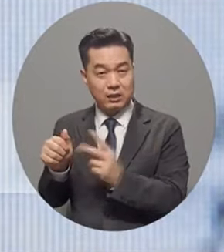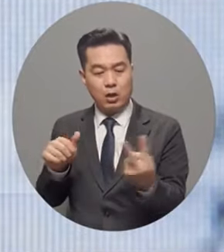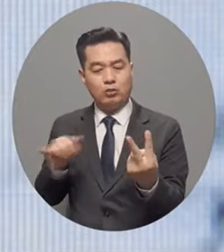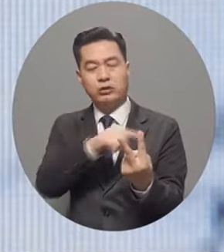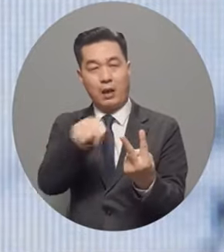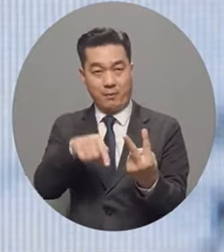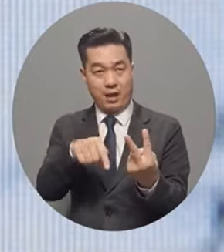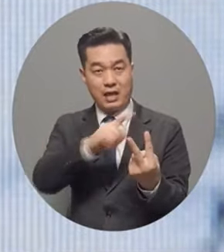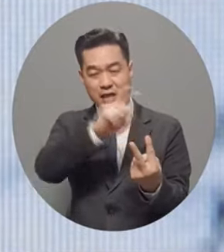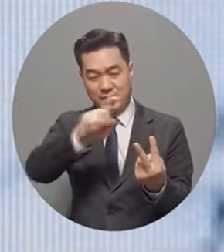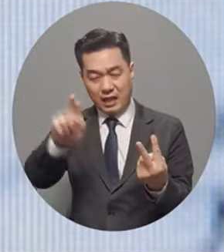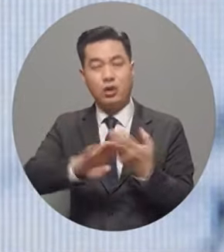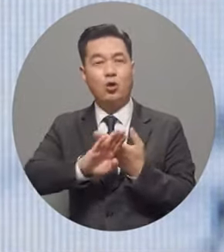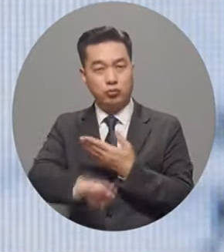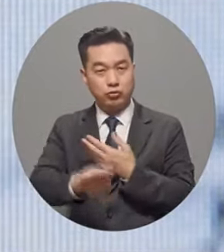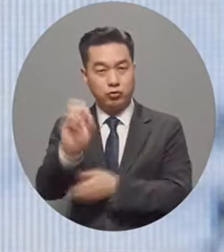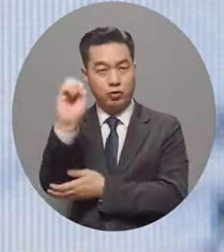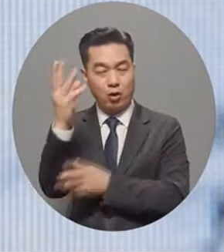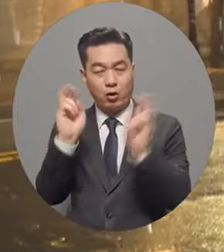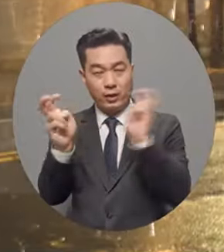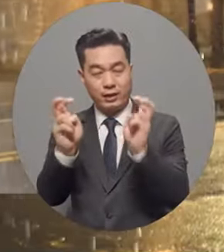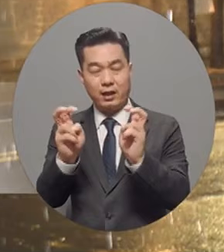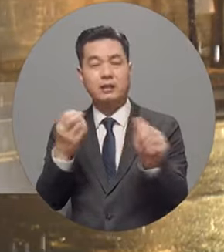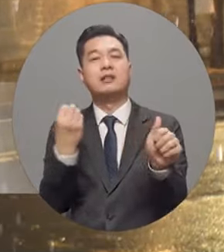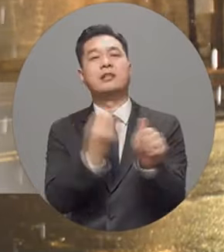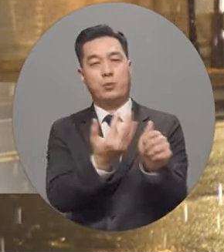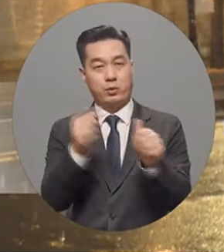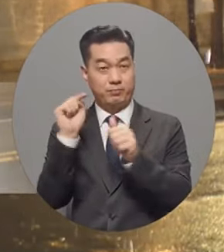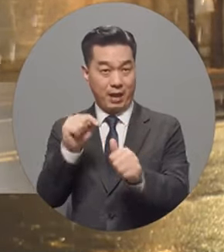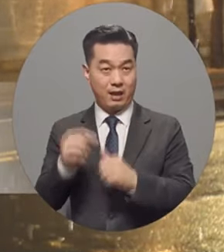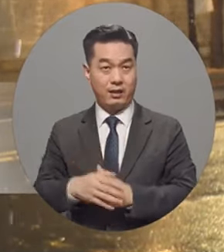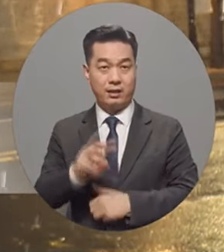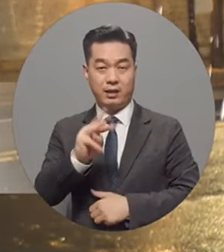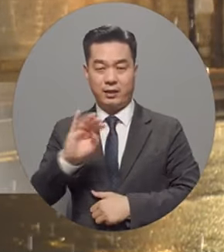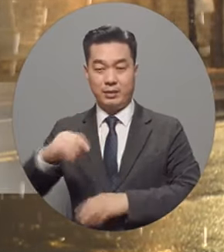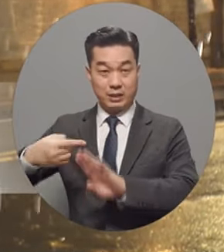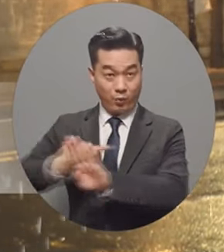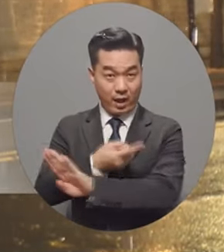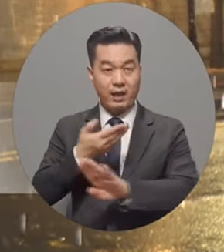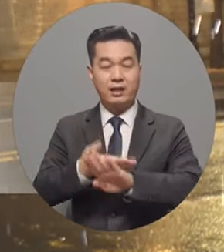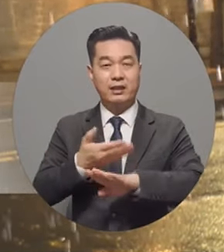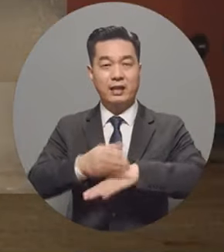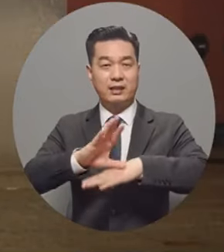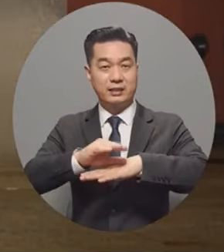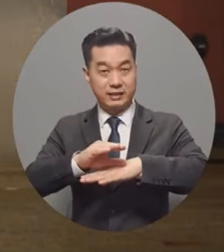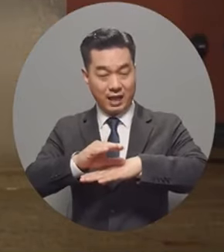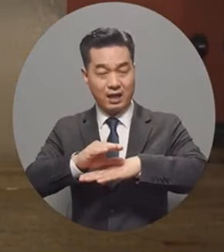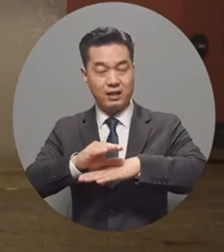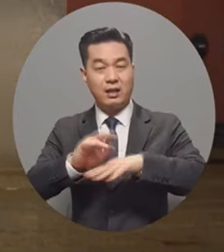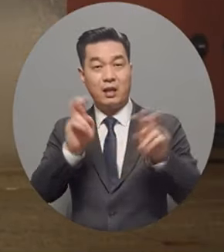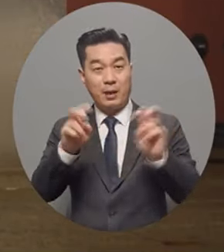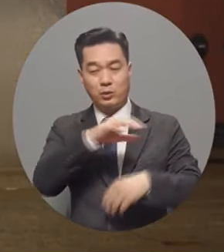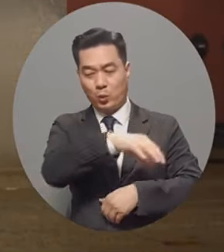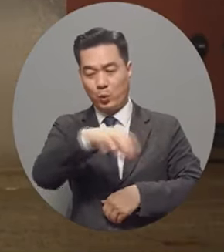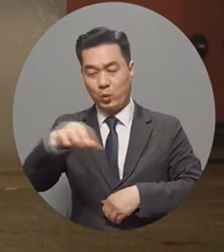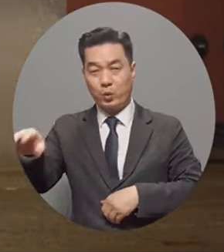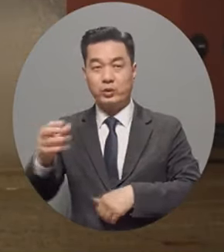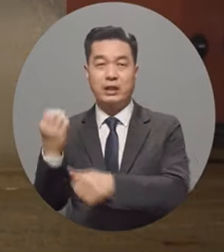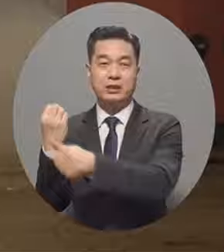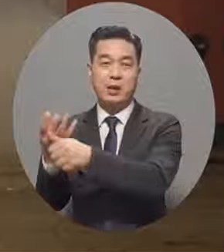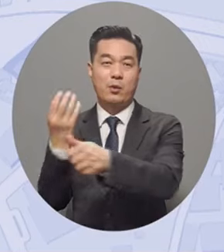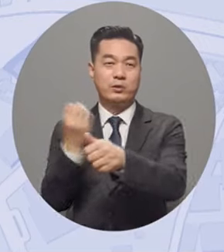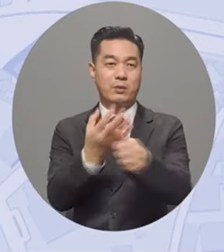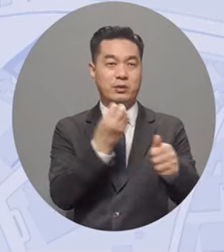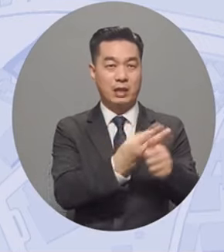언론사 제보까지 지시했다는 겁니다. 김양은 MBC 외 다른 지상파 방송사에도 제보한 걸로 알려졌습니다. 그때